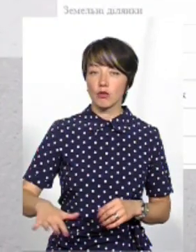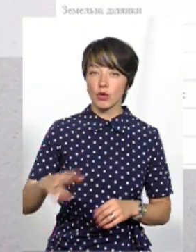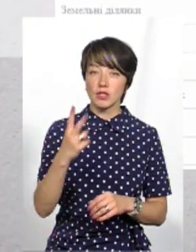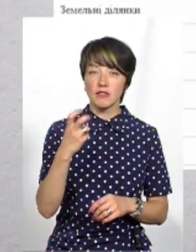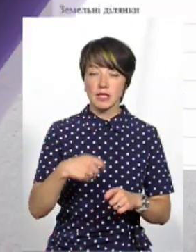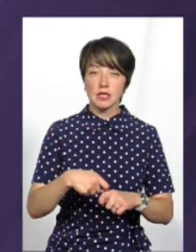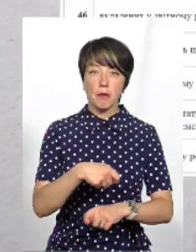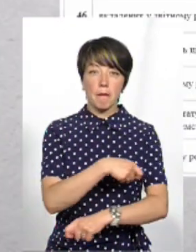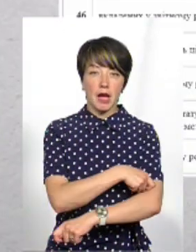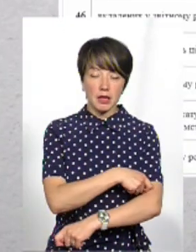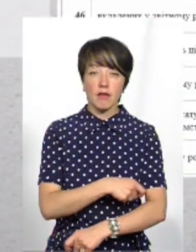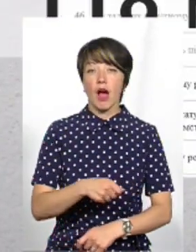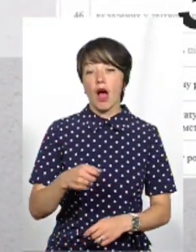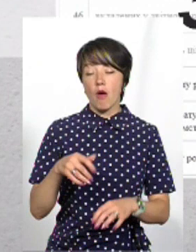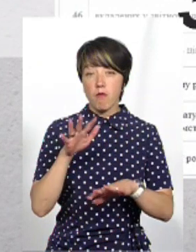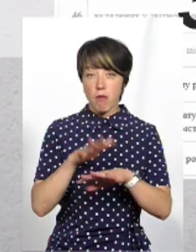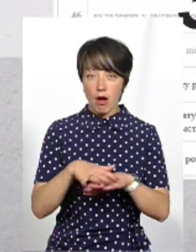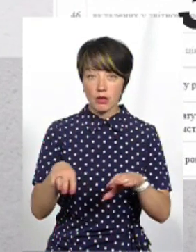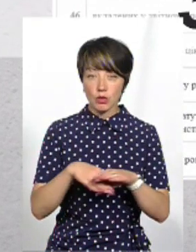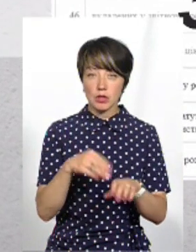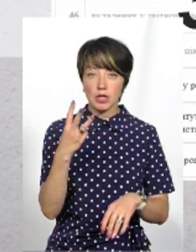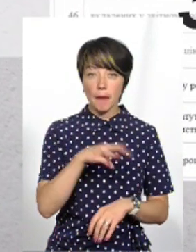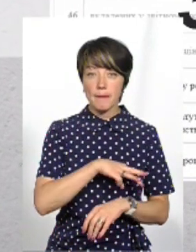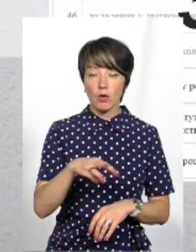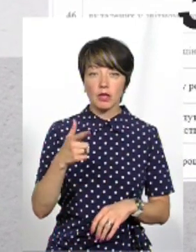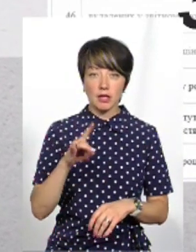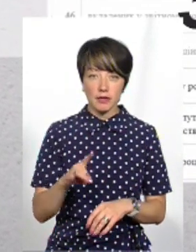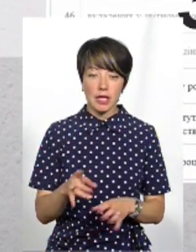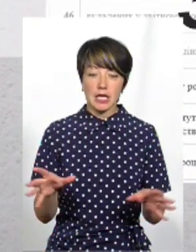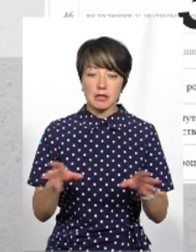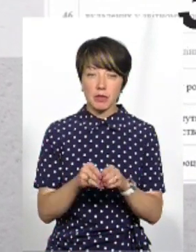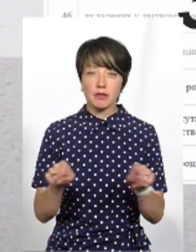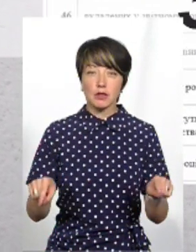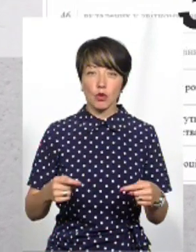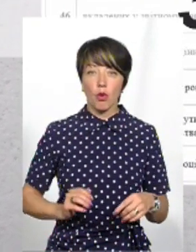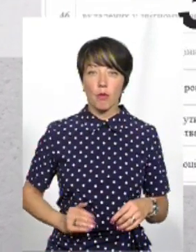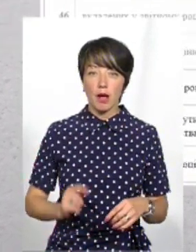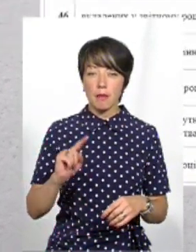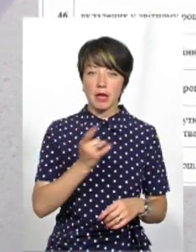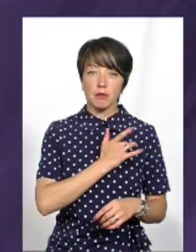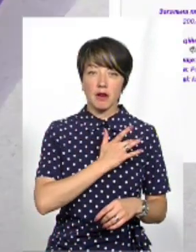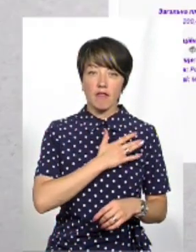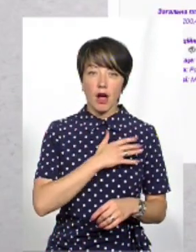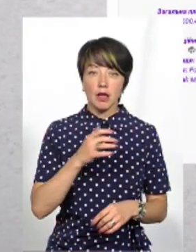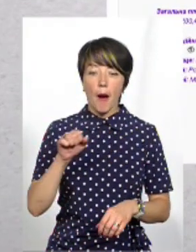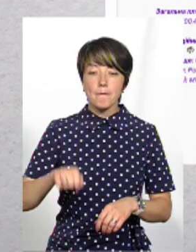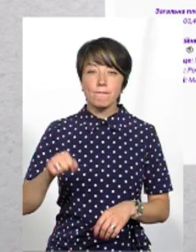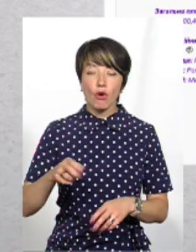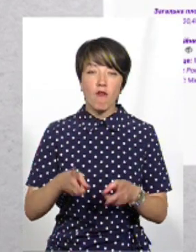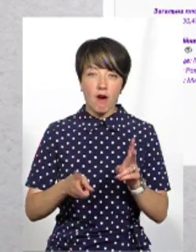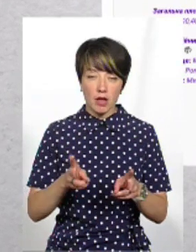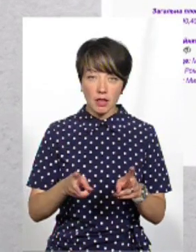200 квадратних метрів, на рахунку у банку понад 3 мільйона гривень. Співзасновник компанії «Перша приватна броварня». У